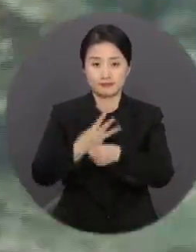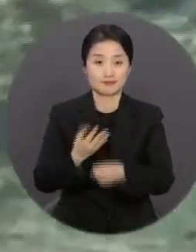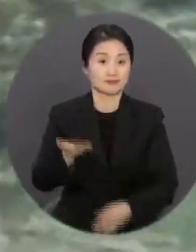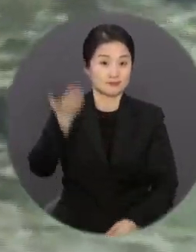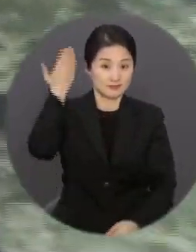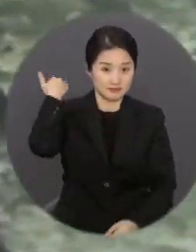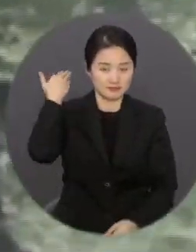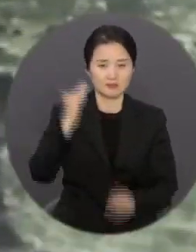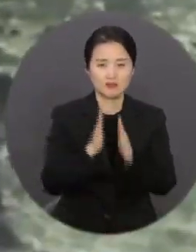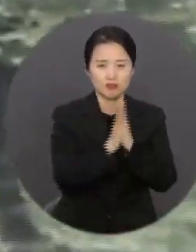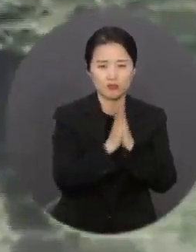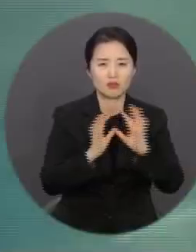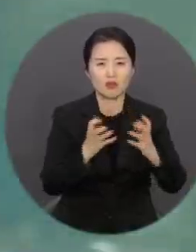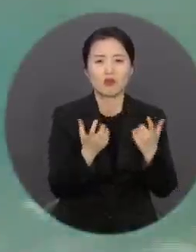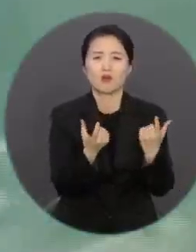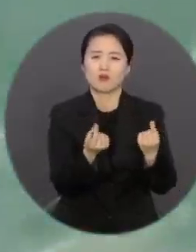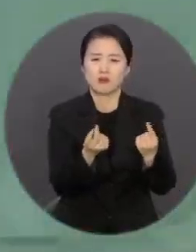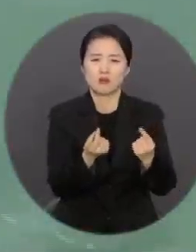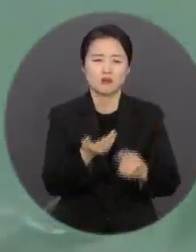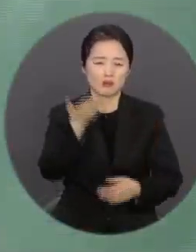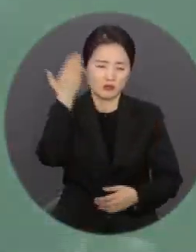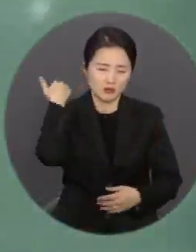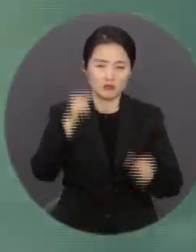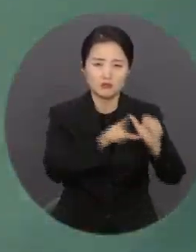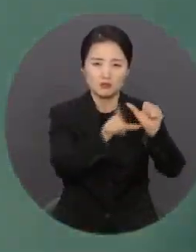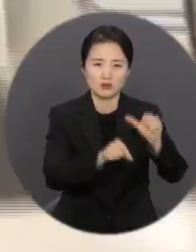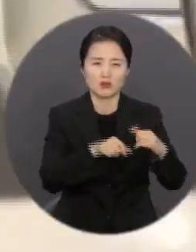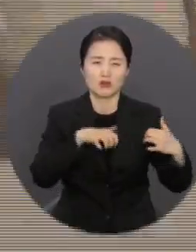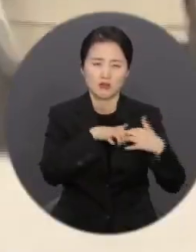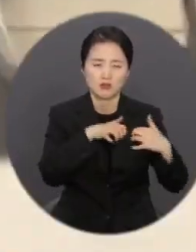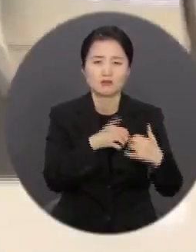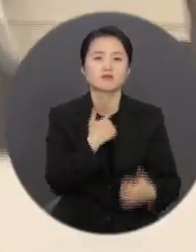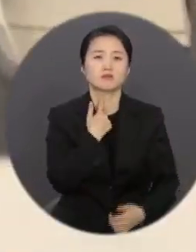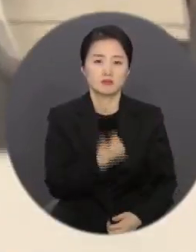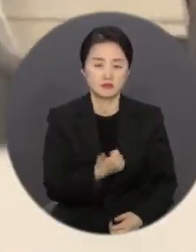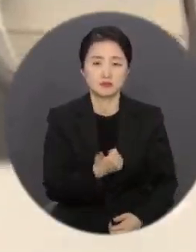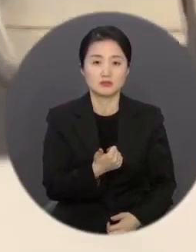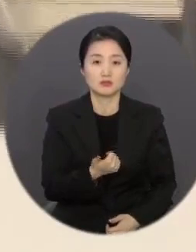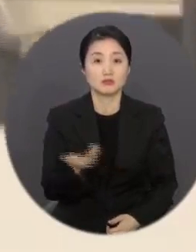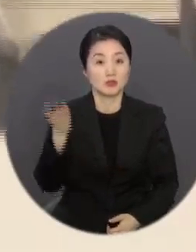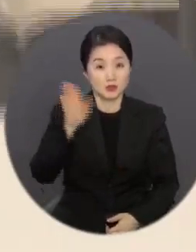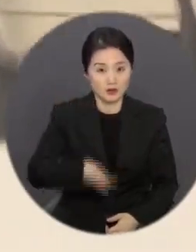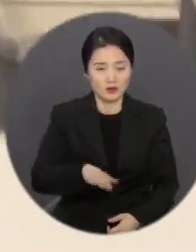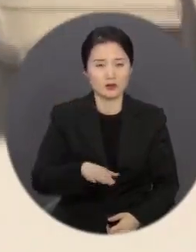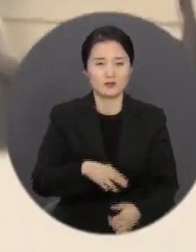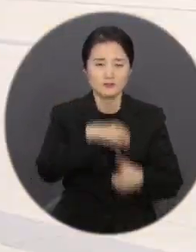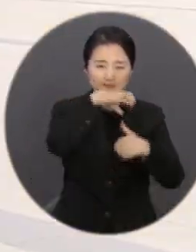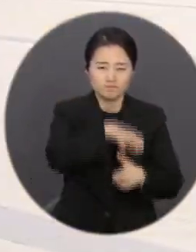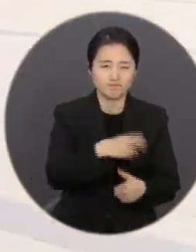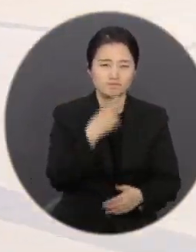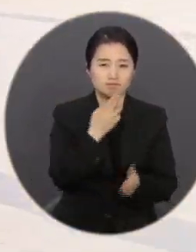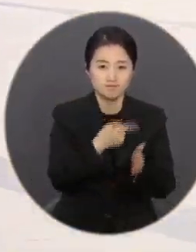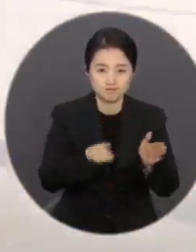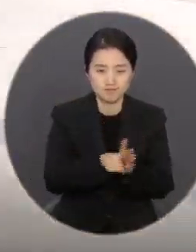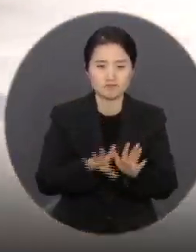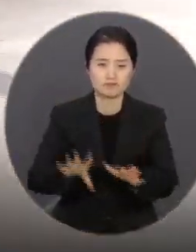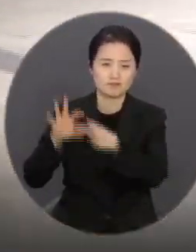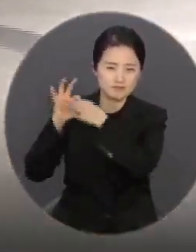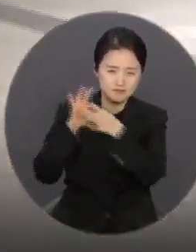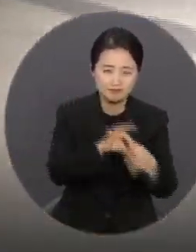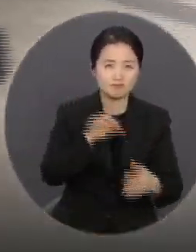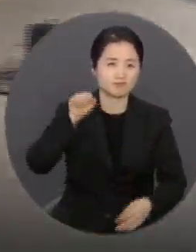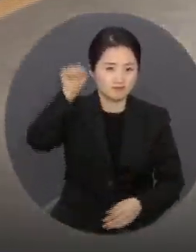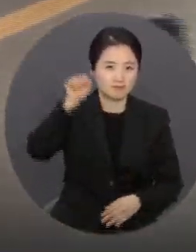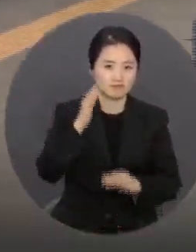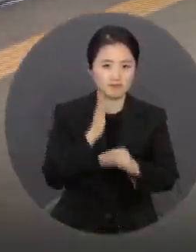광주만큼이나 끔찍한 봄을 겪는 미얀마의 투쟁은 끝나지 않았습니다. 하지만 고립되지 않기 위해 끊임없이 호소하고 있습니다.